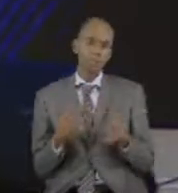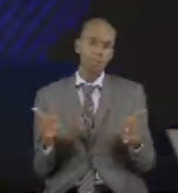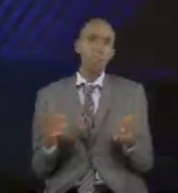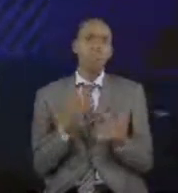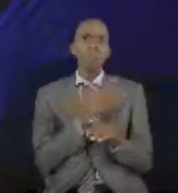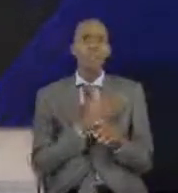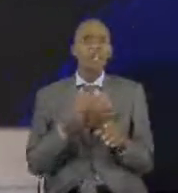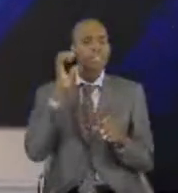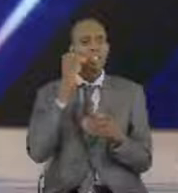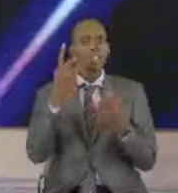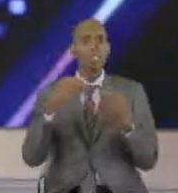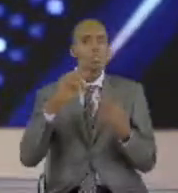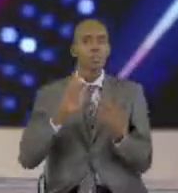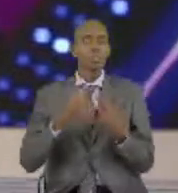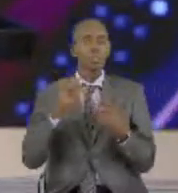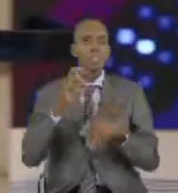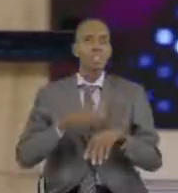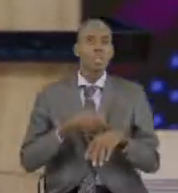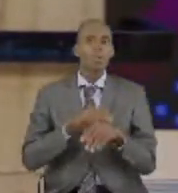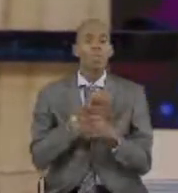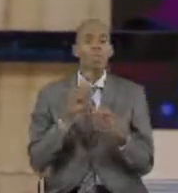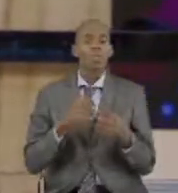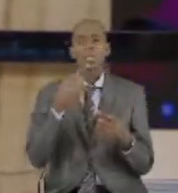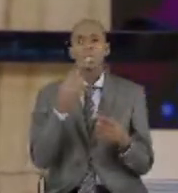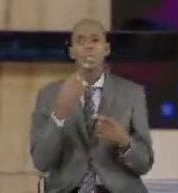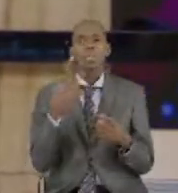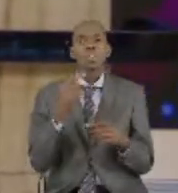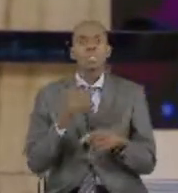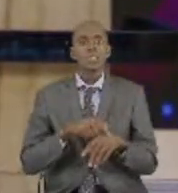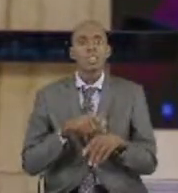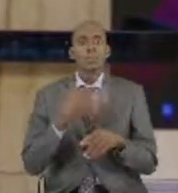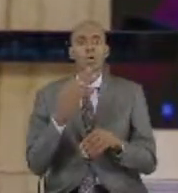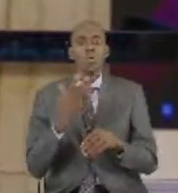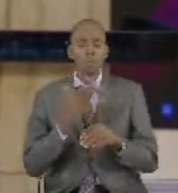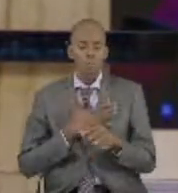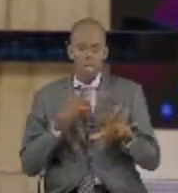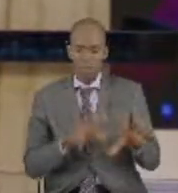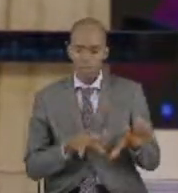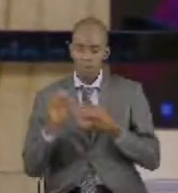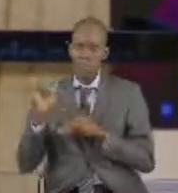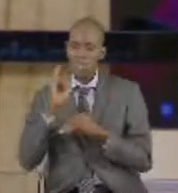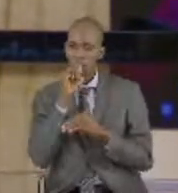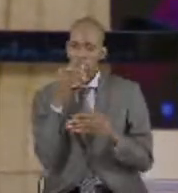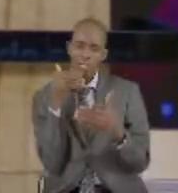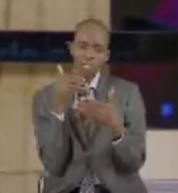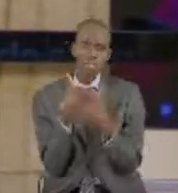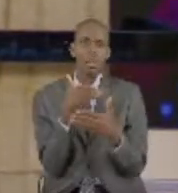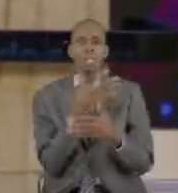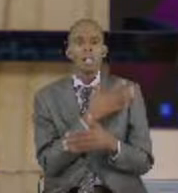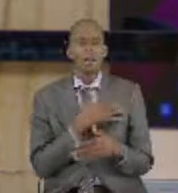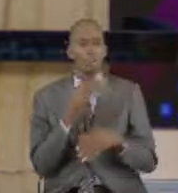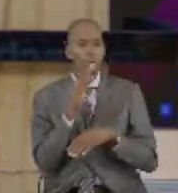maintenant. Maintenant, il est venu au temps où il dit, le temps de mon départ arrive.